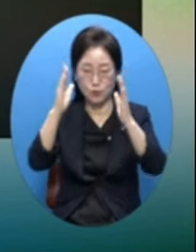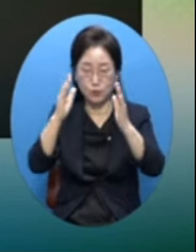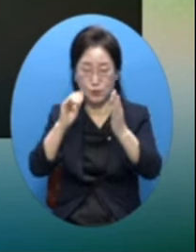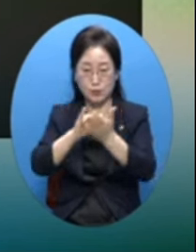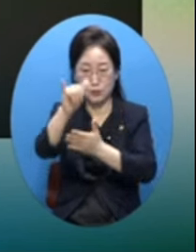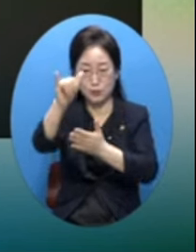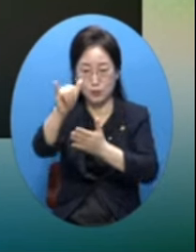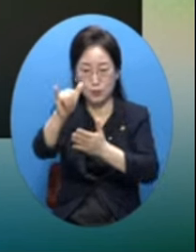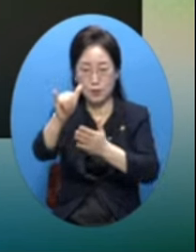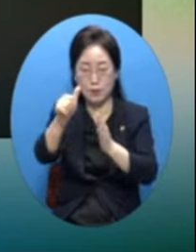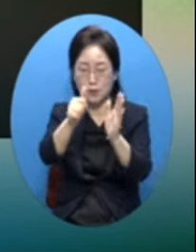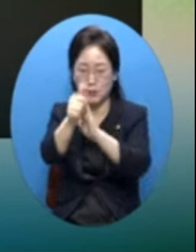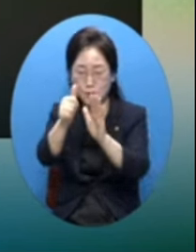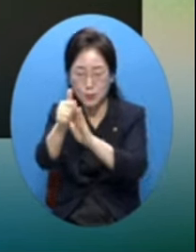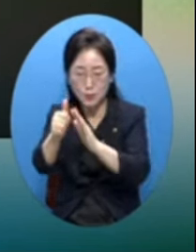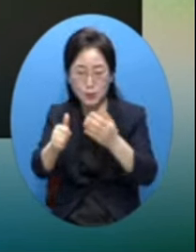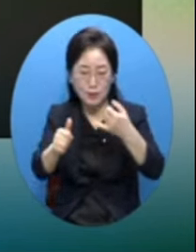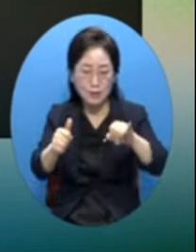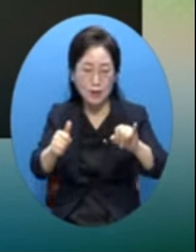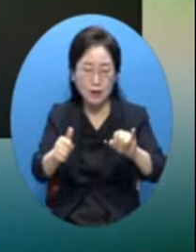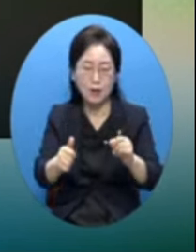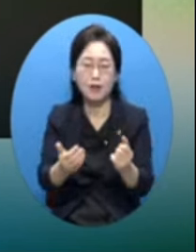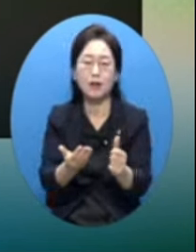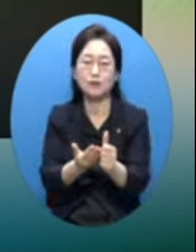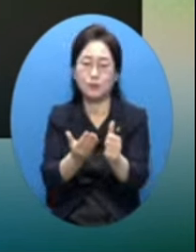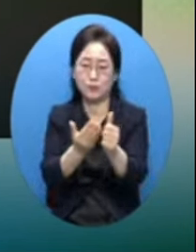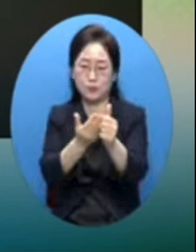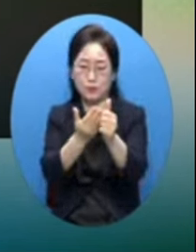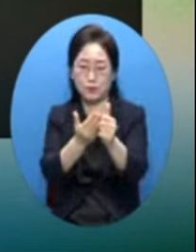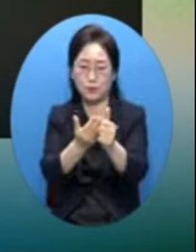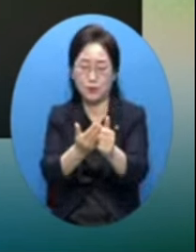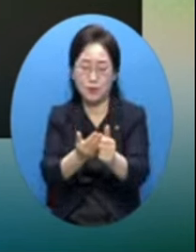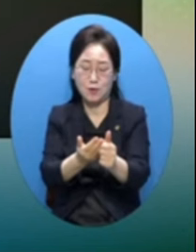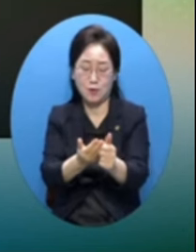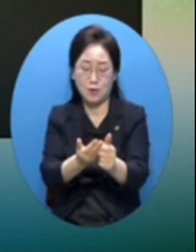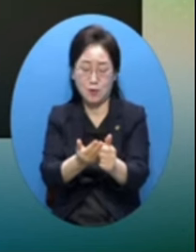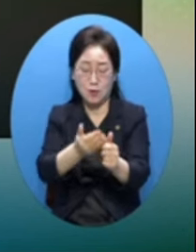딸을 키우느라 정신없이 일하다가